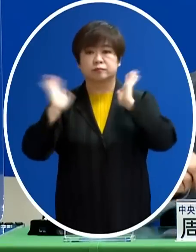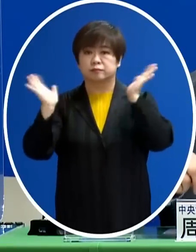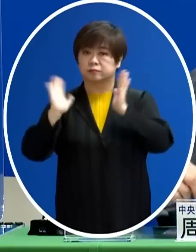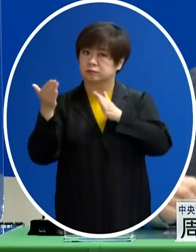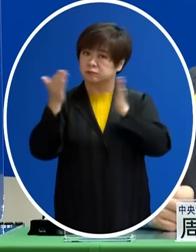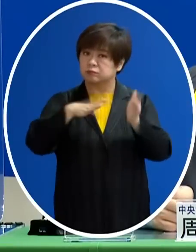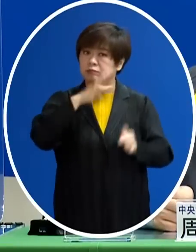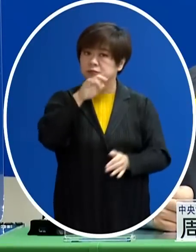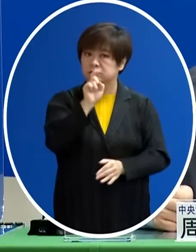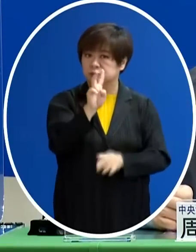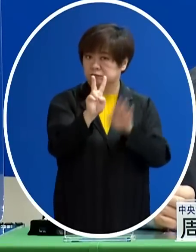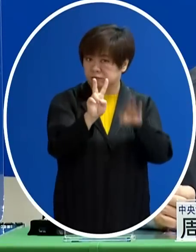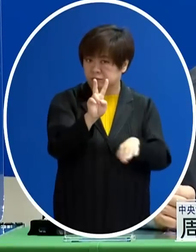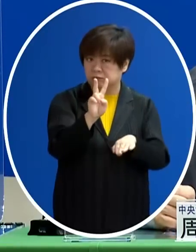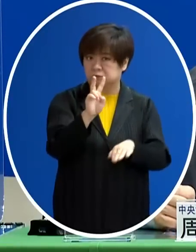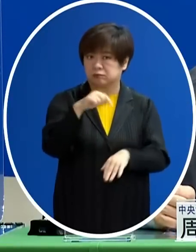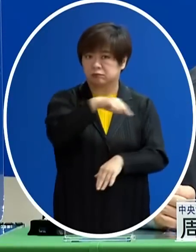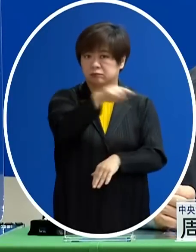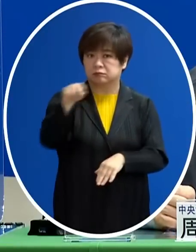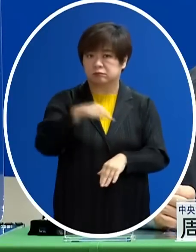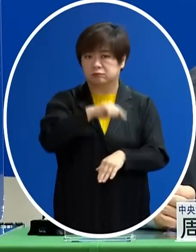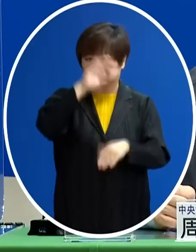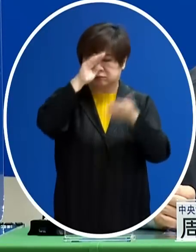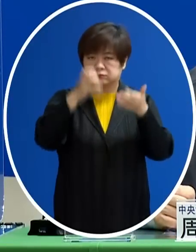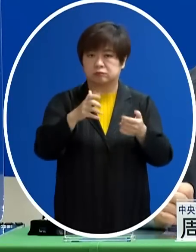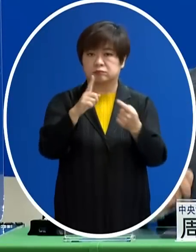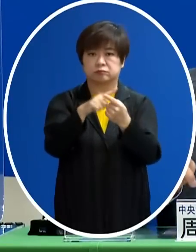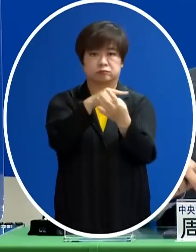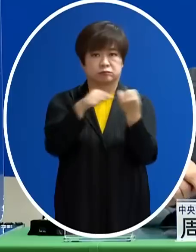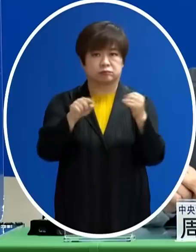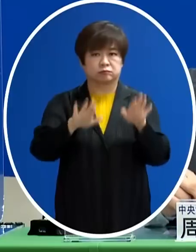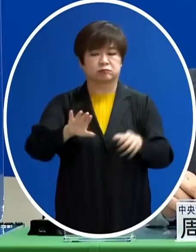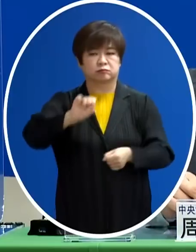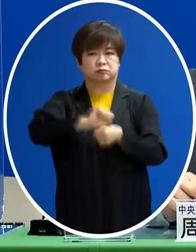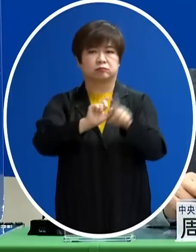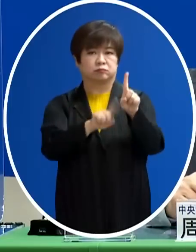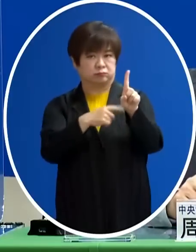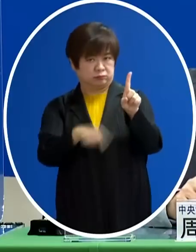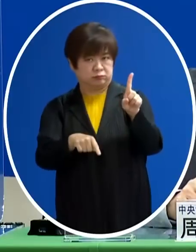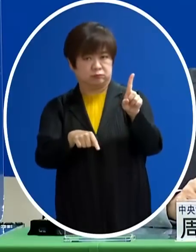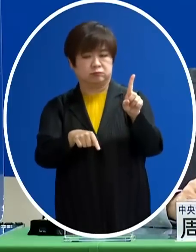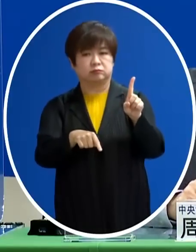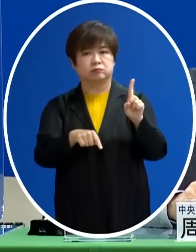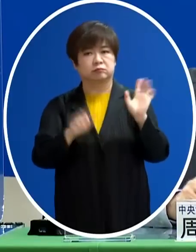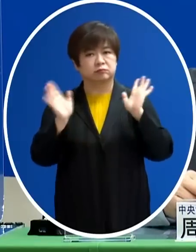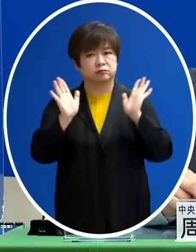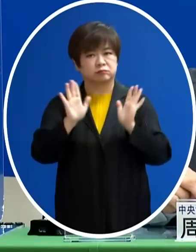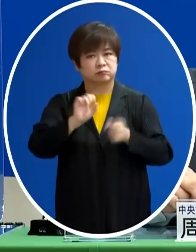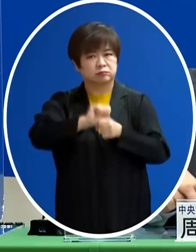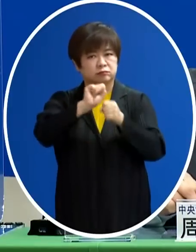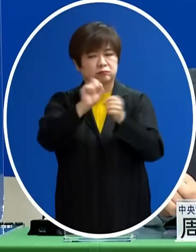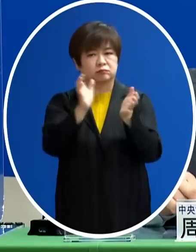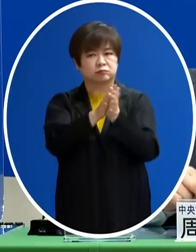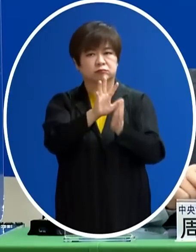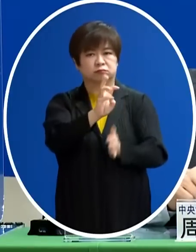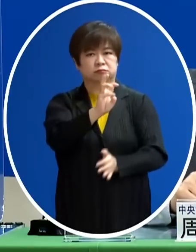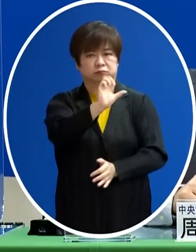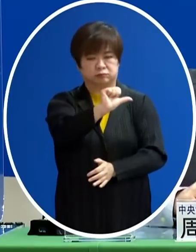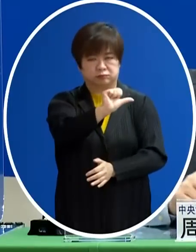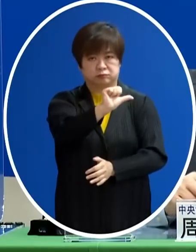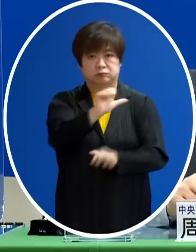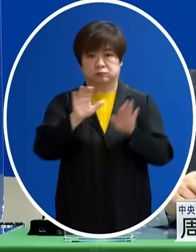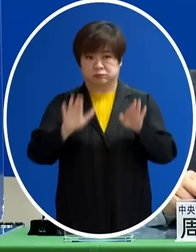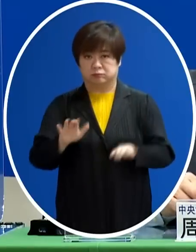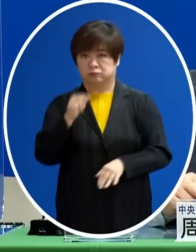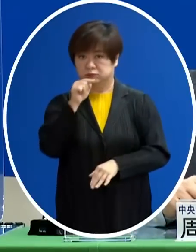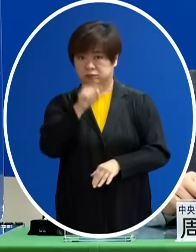部分哦，12岁以下儿童的话，目前的重症人数哈，今天新增一位，所以增加到总共35位哈。那这